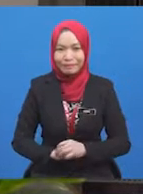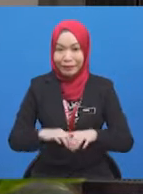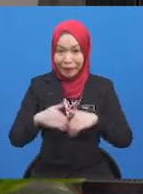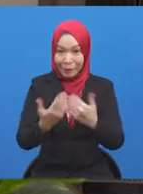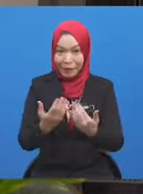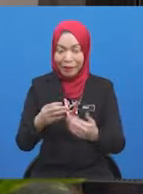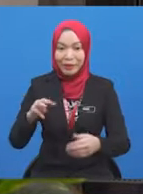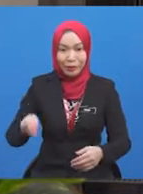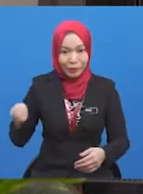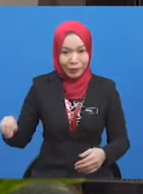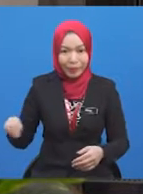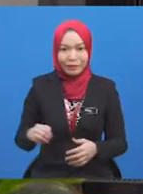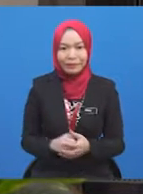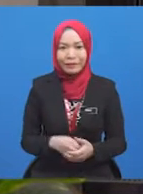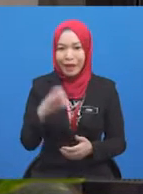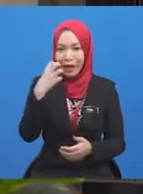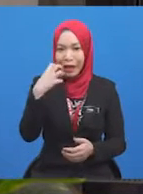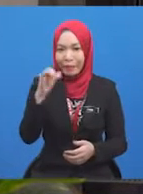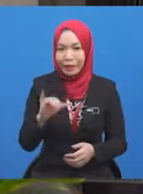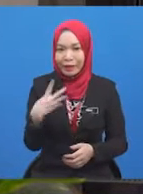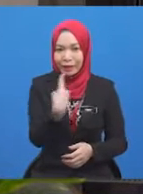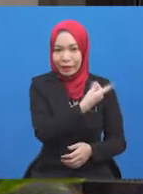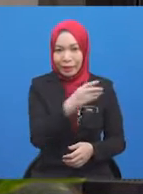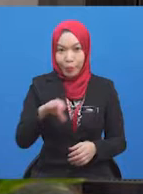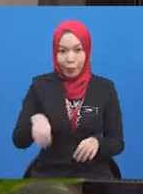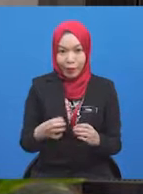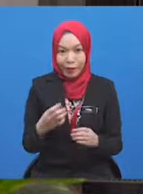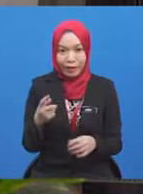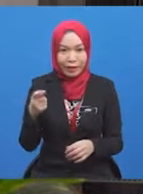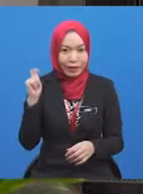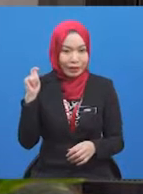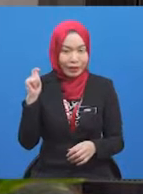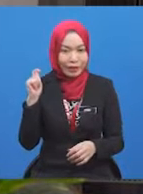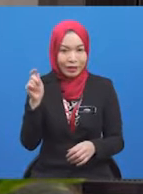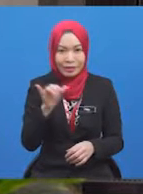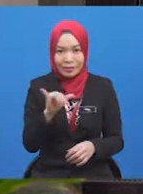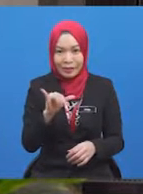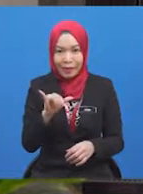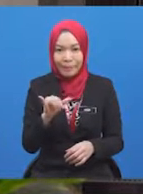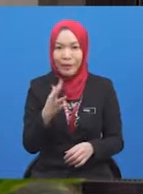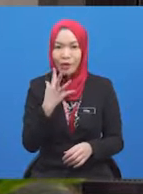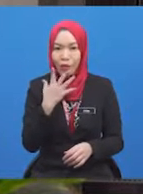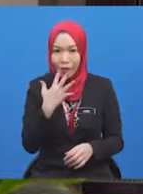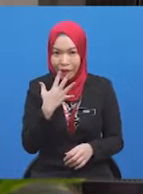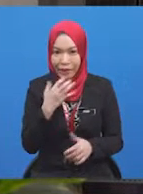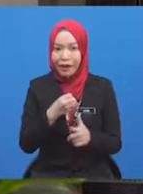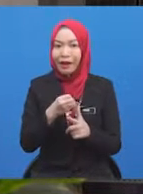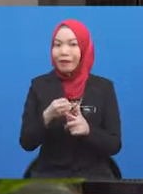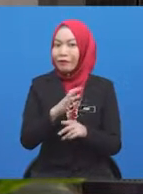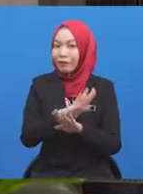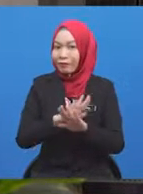Bagaimana murid-murid? Apple yang kita buat tadi, adakah lebih kurang sama warnanya dengan apple